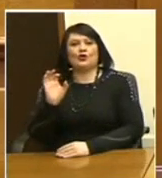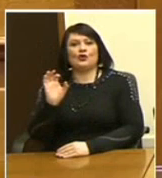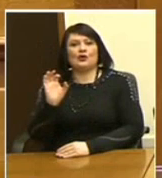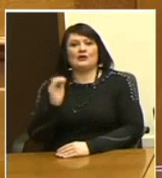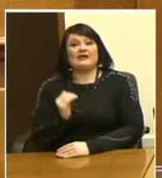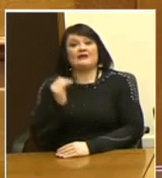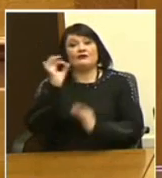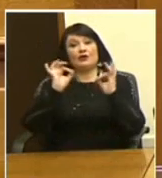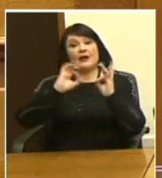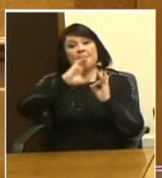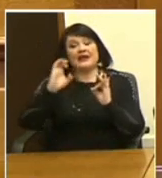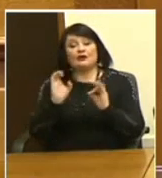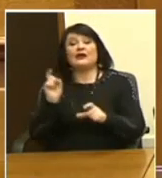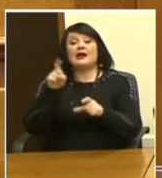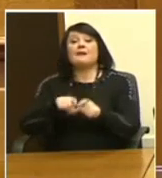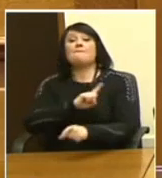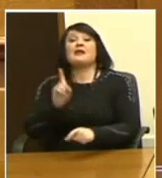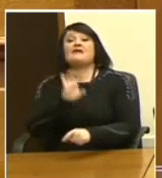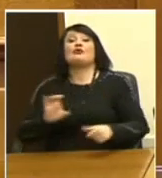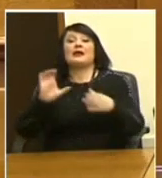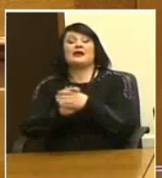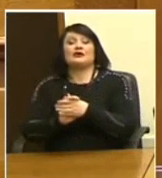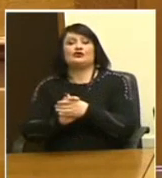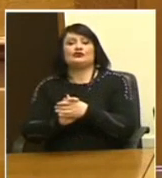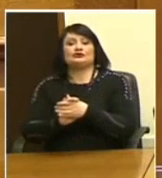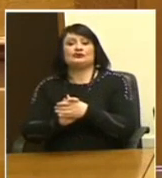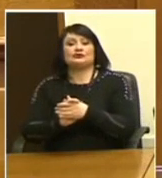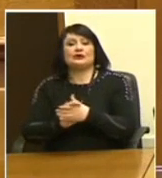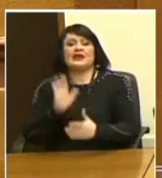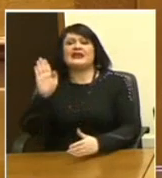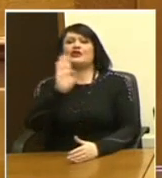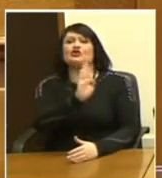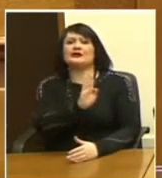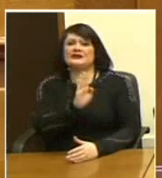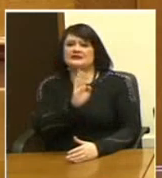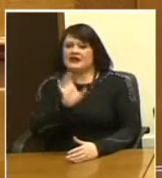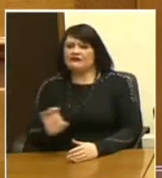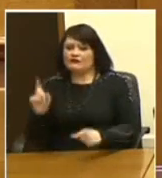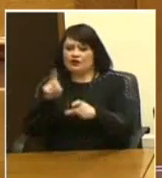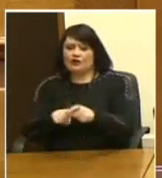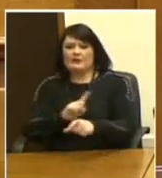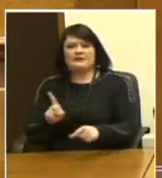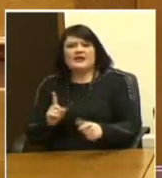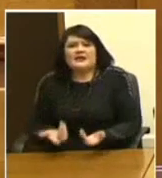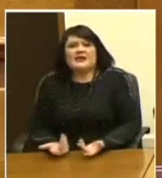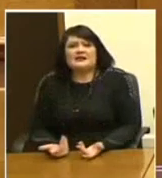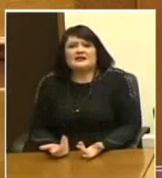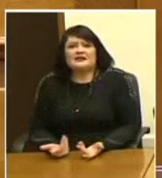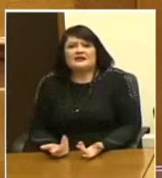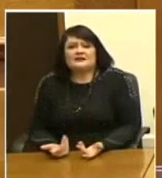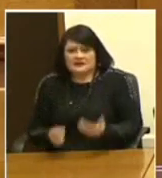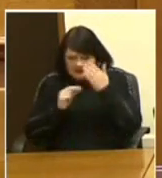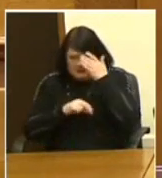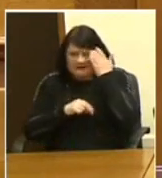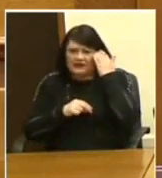Μακεδονίας και κατ' επέκταση την ευρωπαϊκή πορεία των γειτόνων της? Πείτε μου καθαρά, έχει ή δεν έχει συμφέρον η